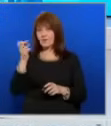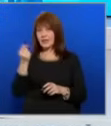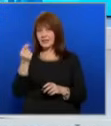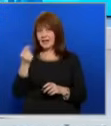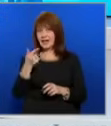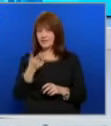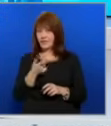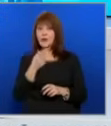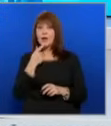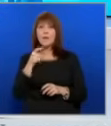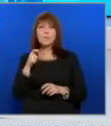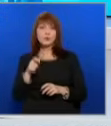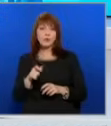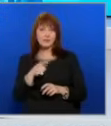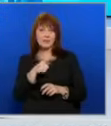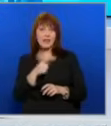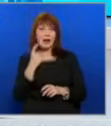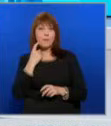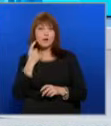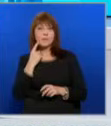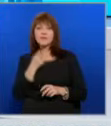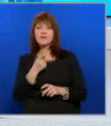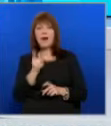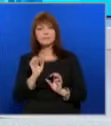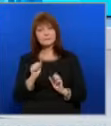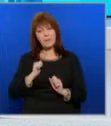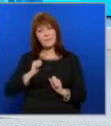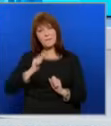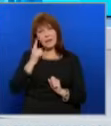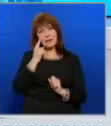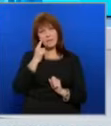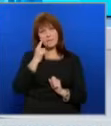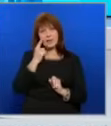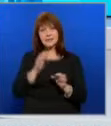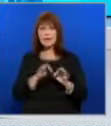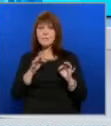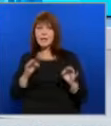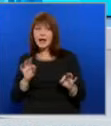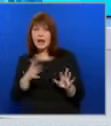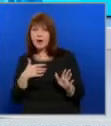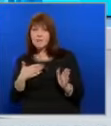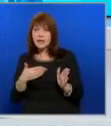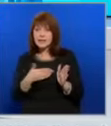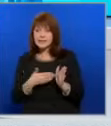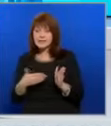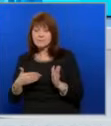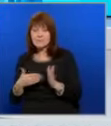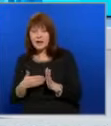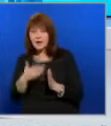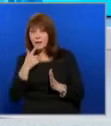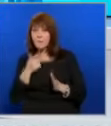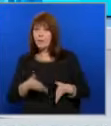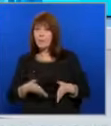управляващите, като по думите на лидера на ГЕРБ, това е предпазна мярка срещу евентуална спънка по пътя на България към Шенген. Ето как темата